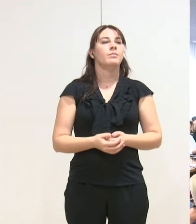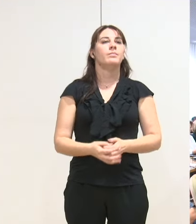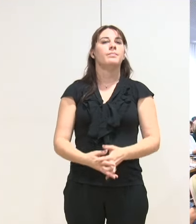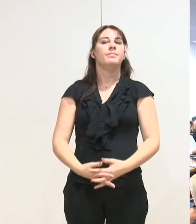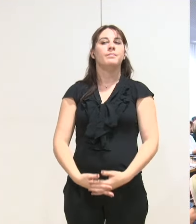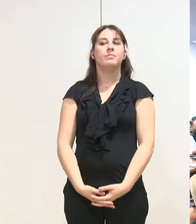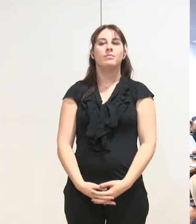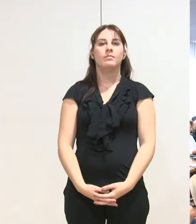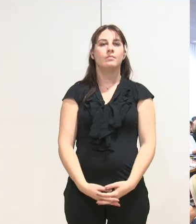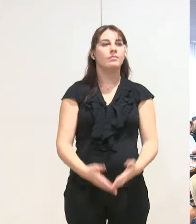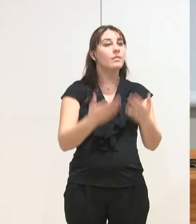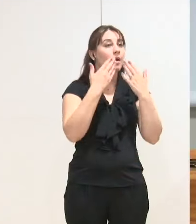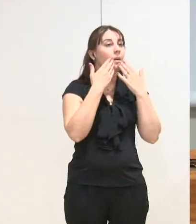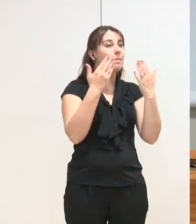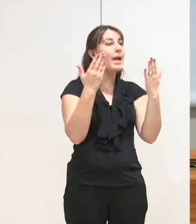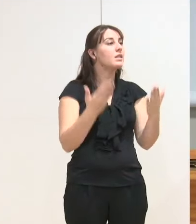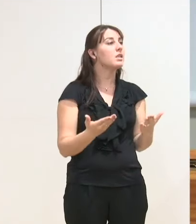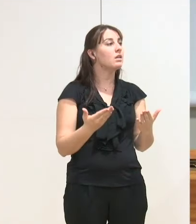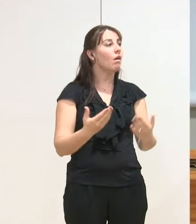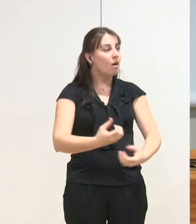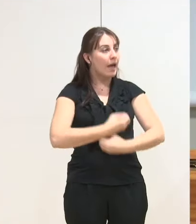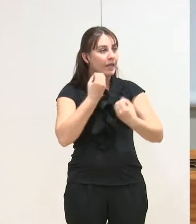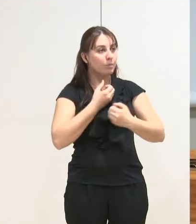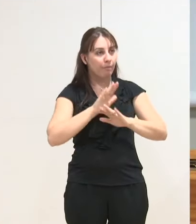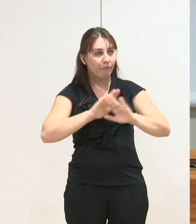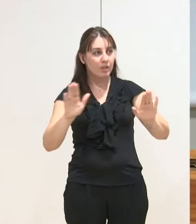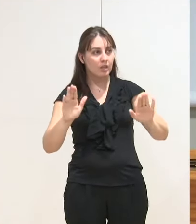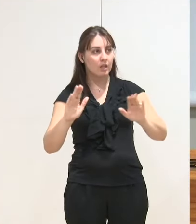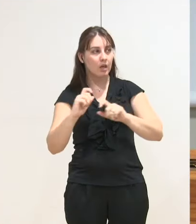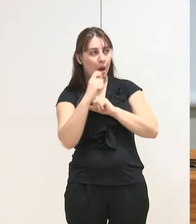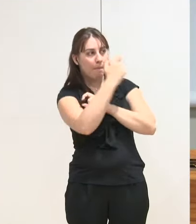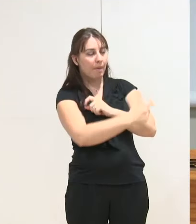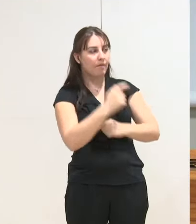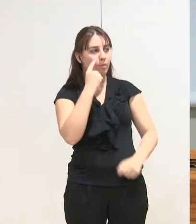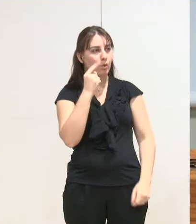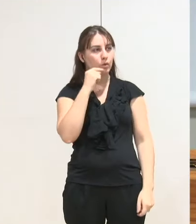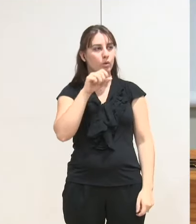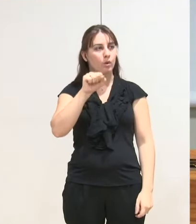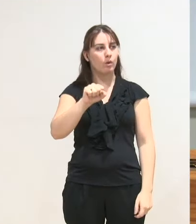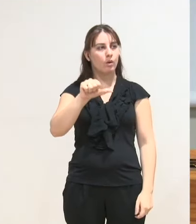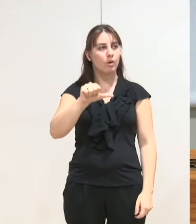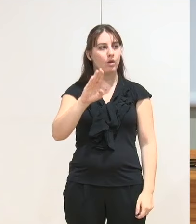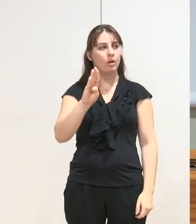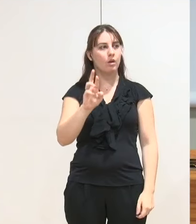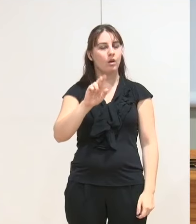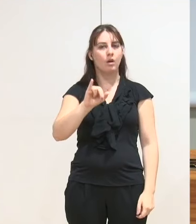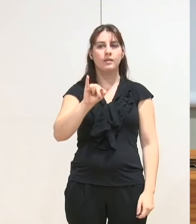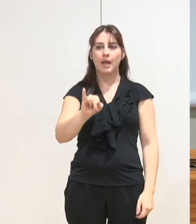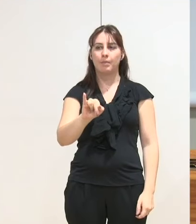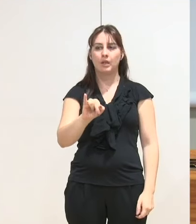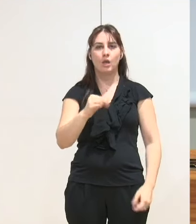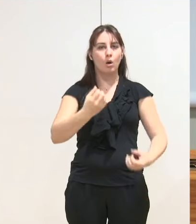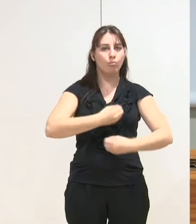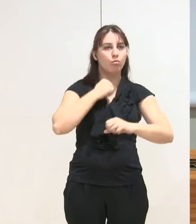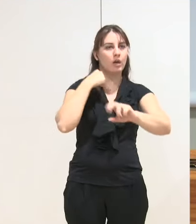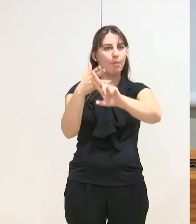remercie merci s'il n'y a pas d'autres intervention je redonne la parole à Kim Sabri pour un certain nombre et une série